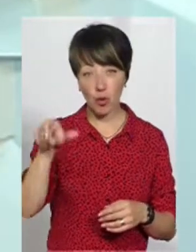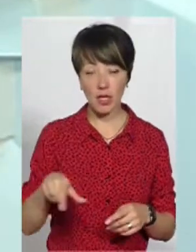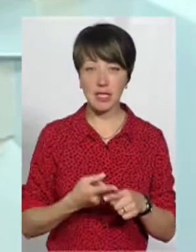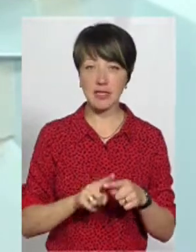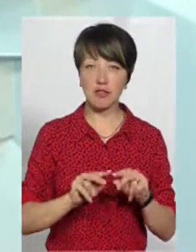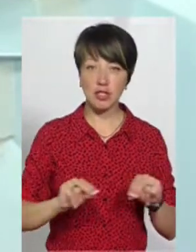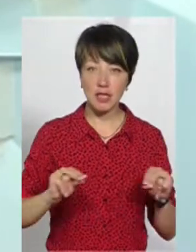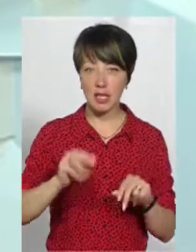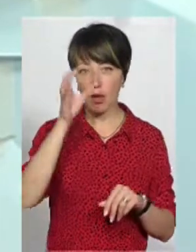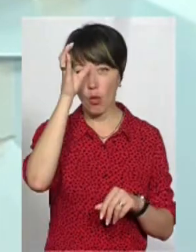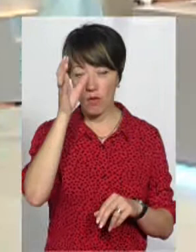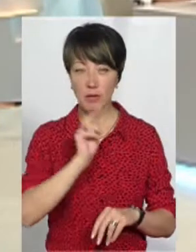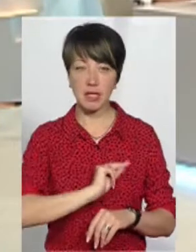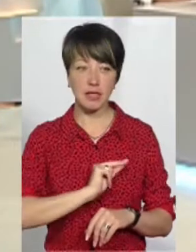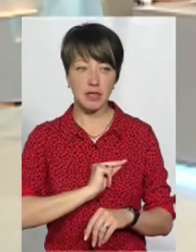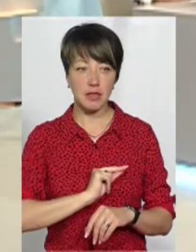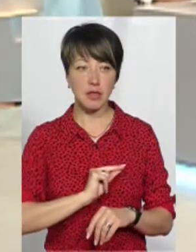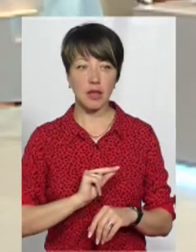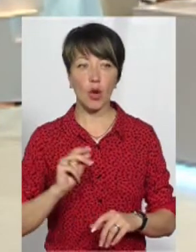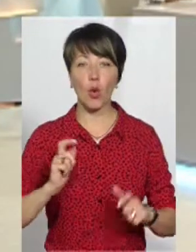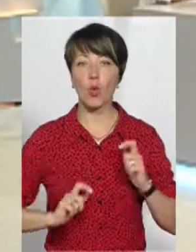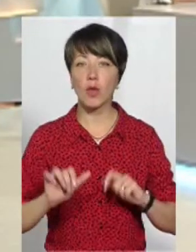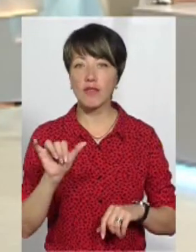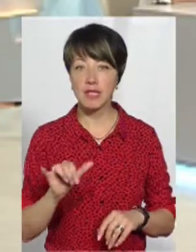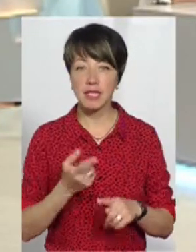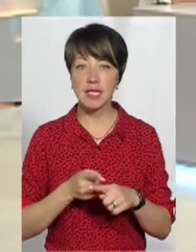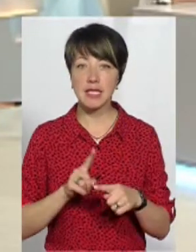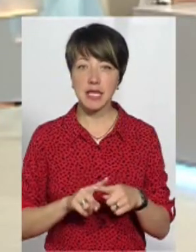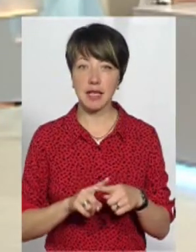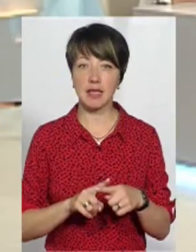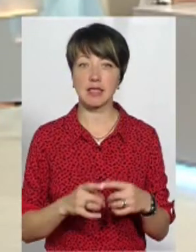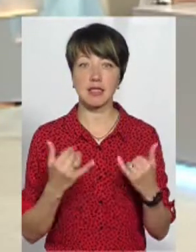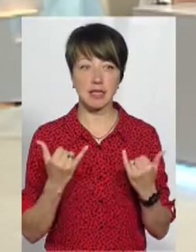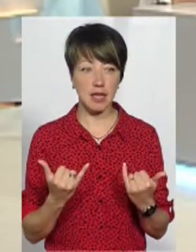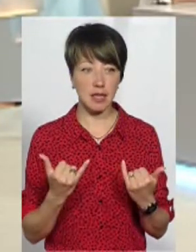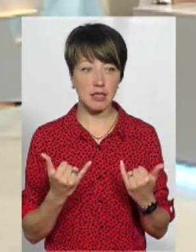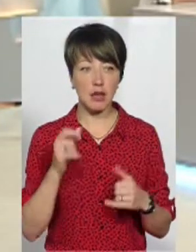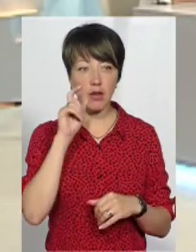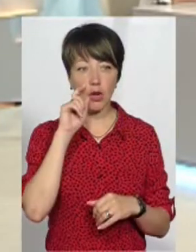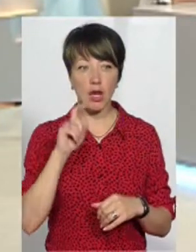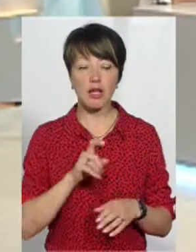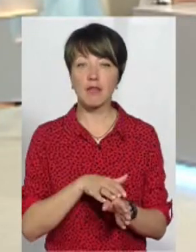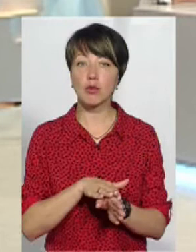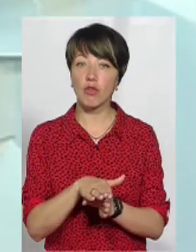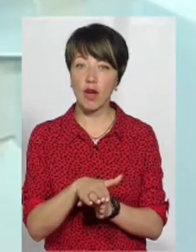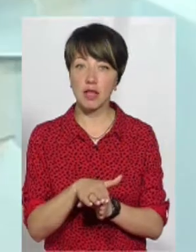– це вчителі, науковці, працівники університетів. Це зараз в Україні